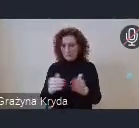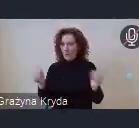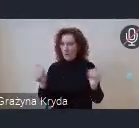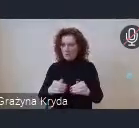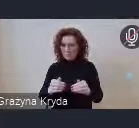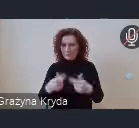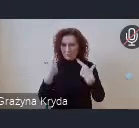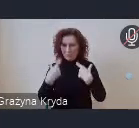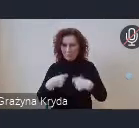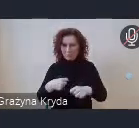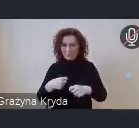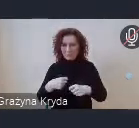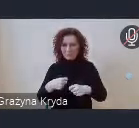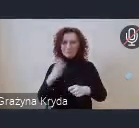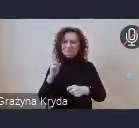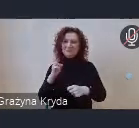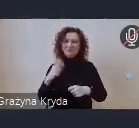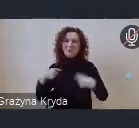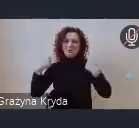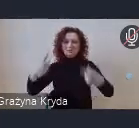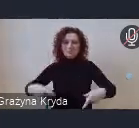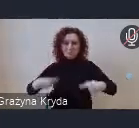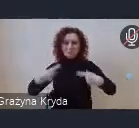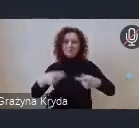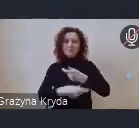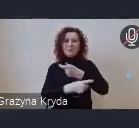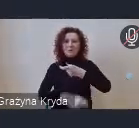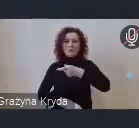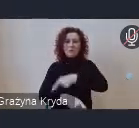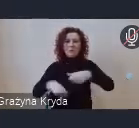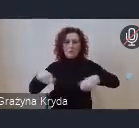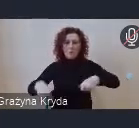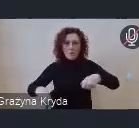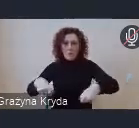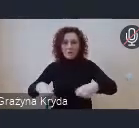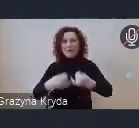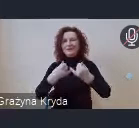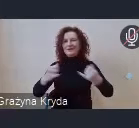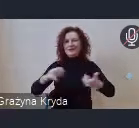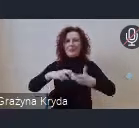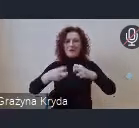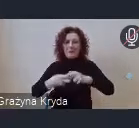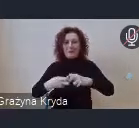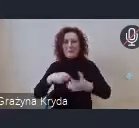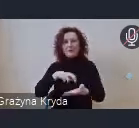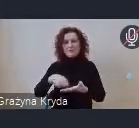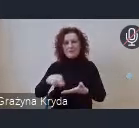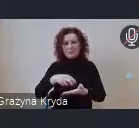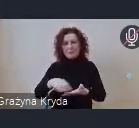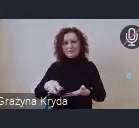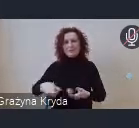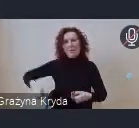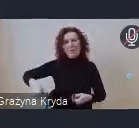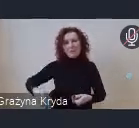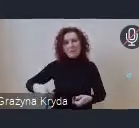się na wózkach osobom o kulach osobą mających mającym inne problemy w poruszaniu się z bagażem osobom